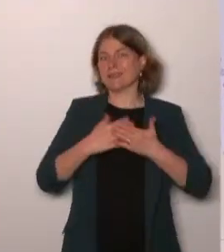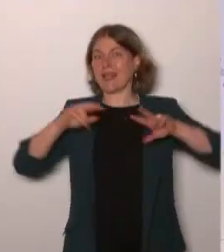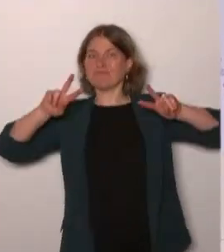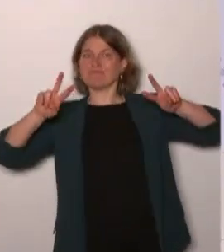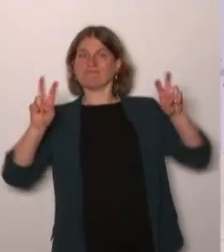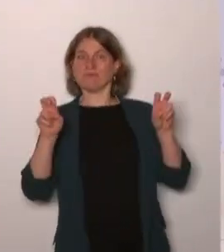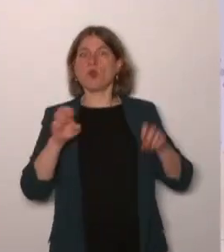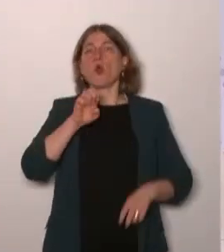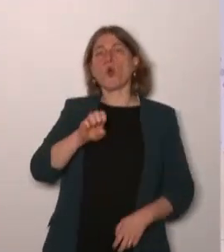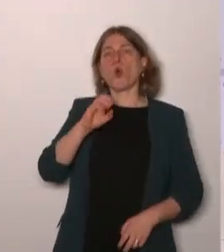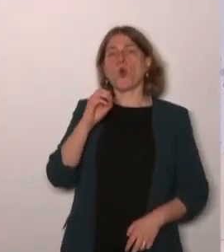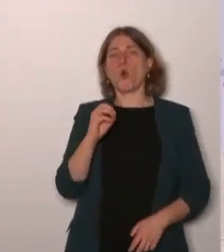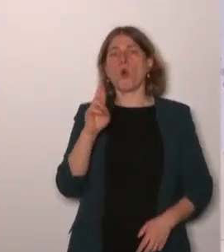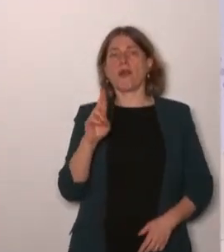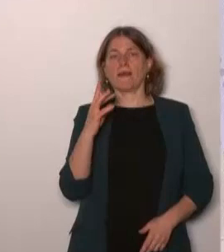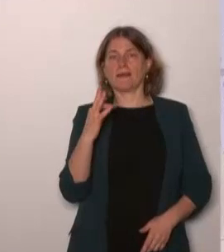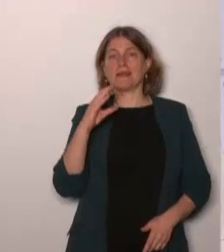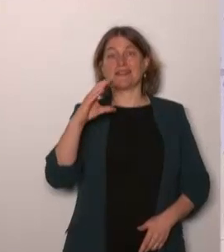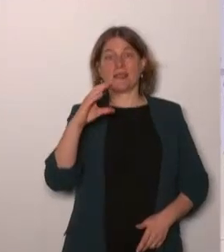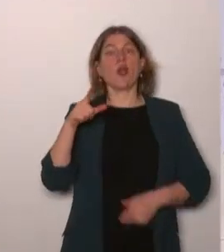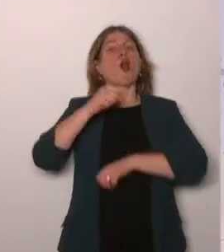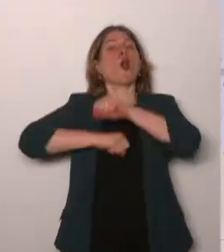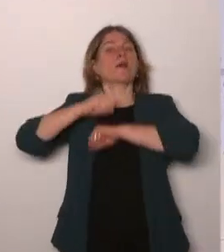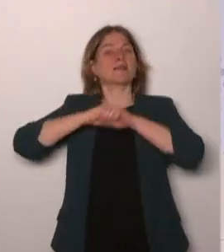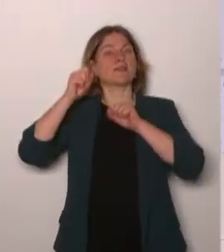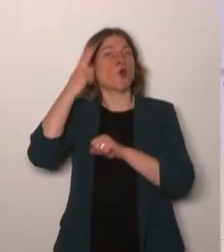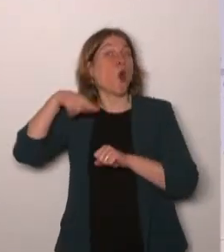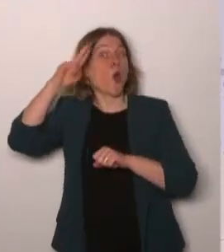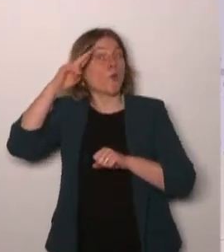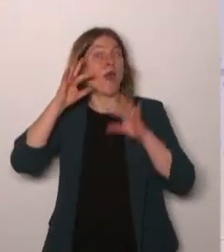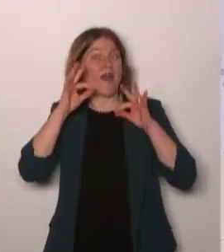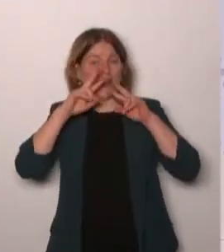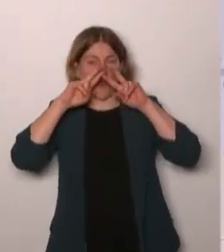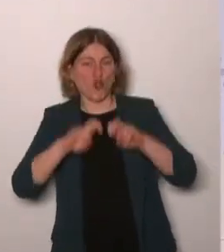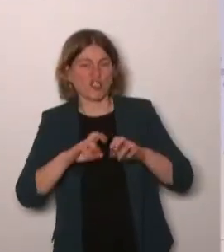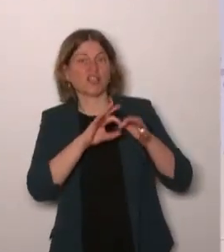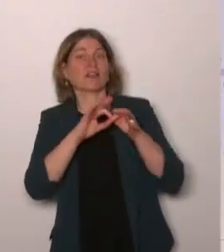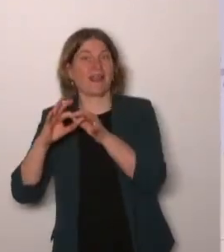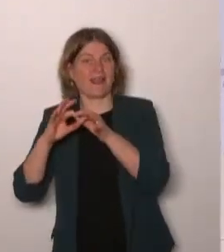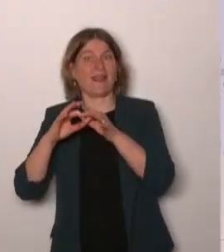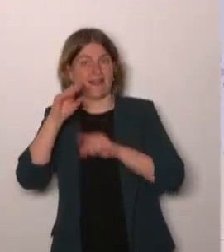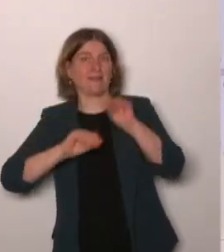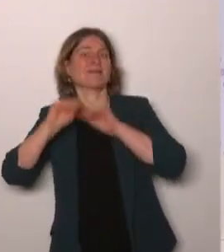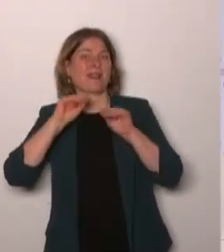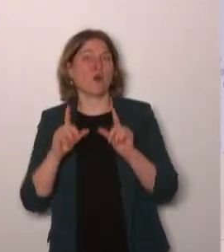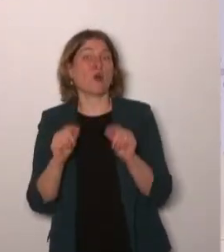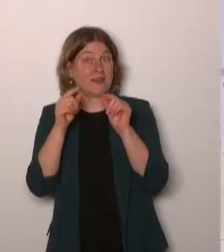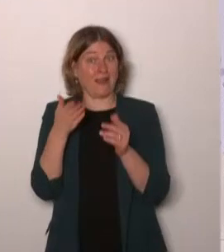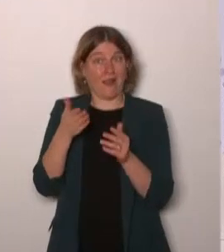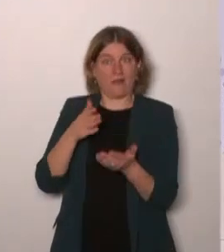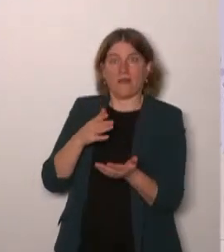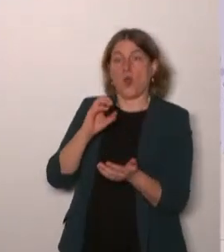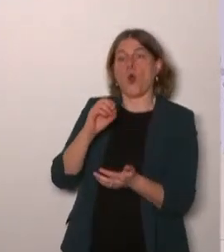'EORTC, l'Organisation Européenne pour la Recherche et le traitement du cancer. C'est une ONG qui vient de fêter cette année ses 60 ans,